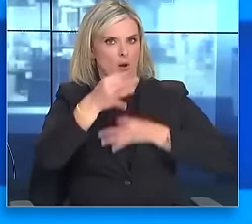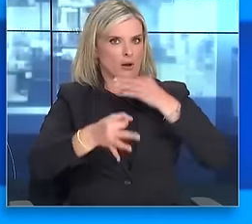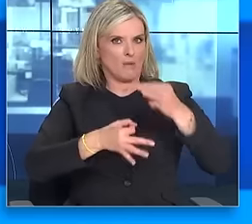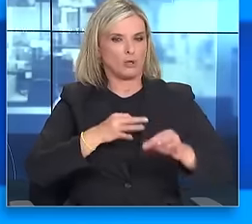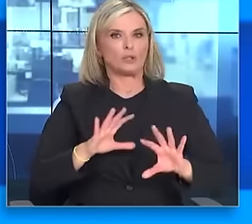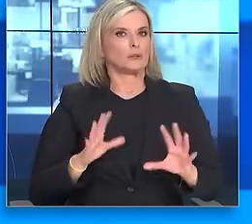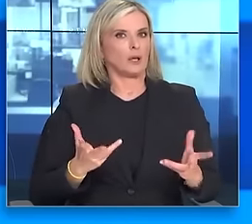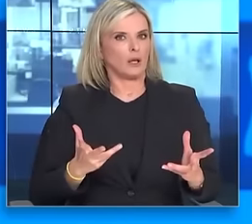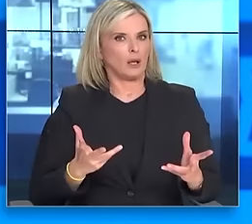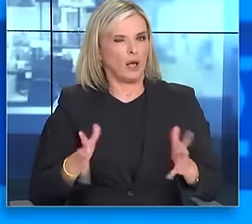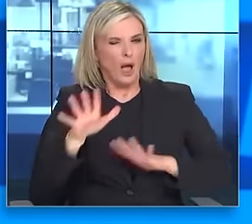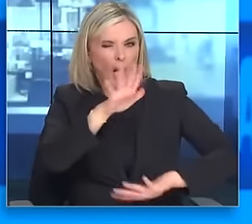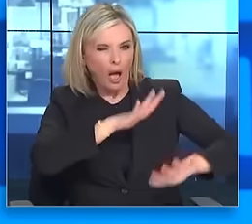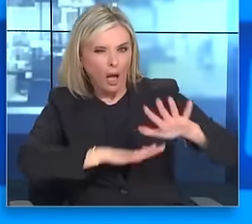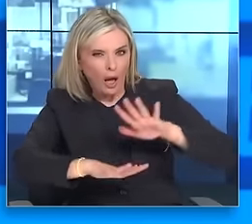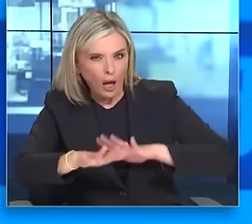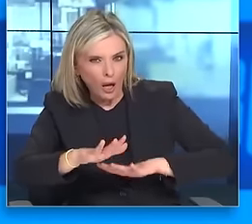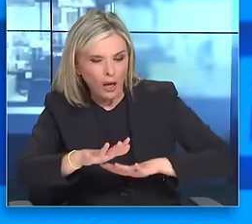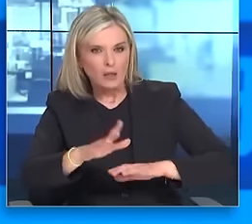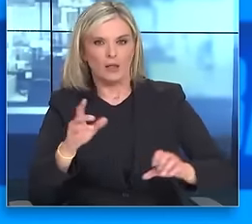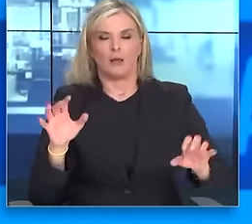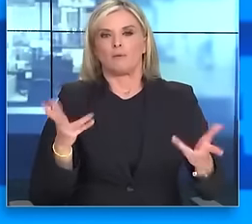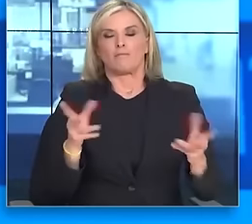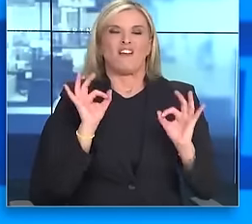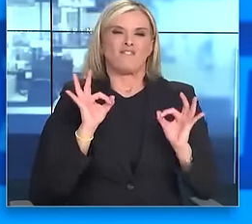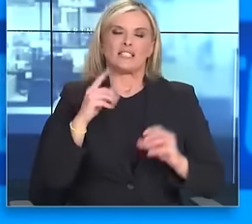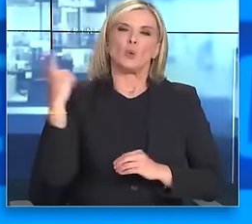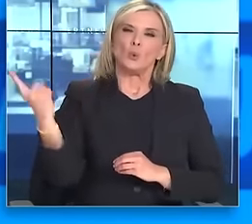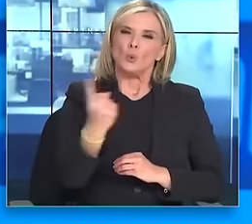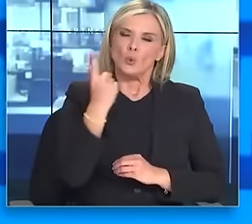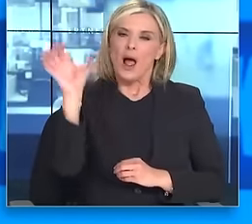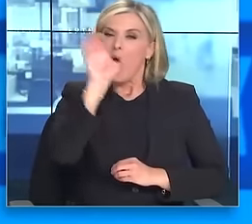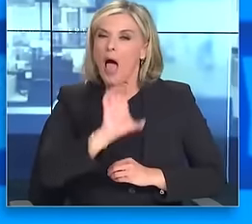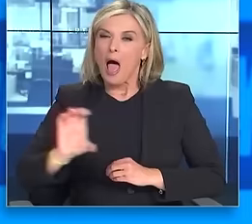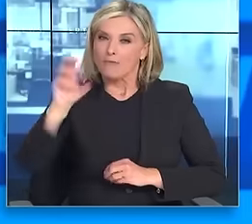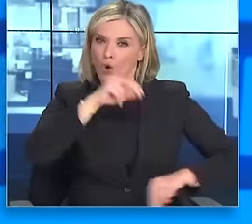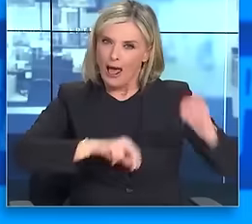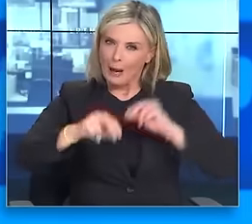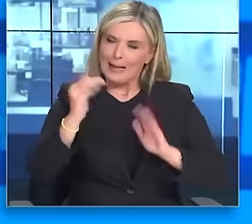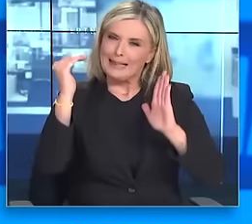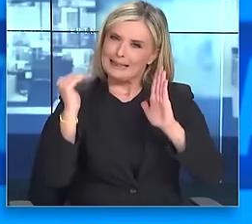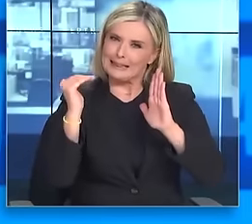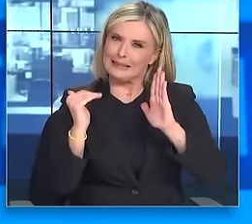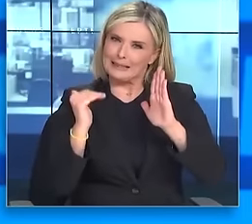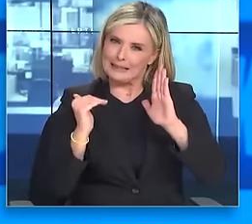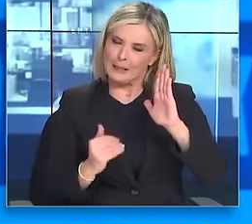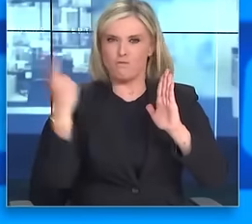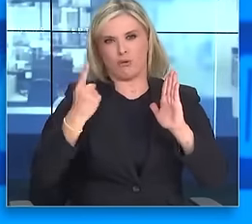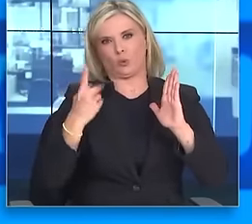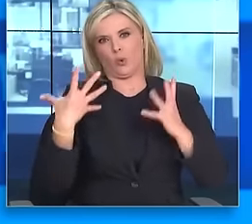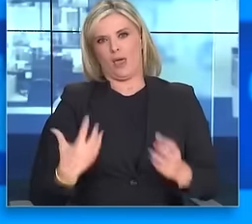να ισχυριστεί ότι δεν υπάρχει αυτή η ισχυρή πολιτική νομιμοποίηση. Γι' αυτό και έβαλα και ένα σαφή στόχο, τον οποίο πιστεύω ότι μπορούμε να το